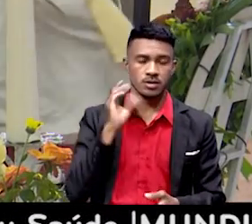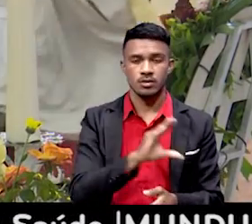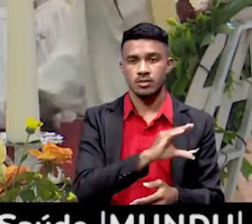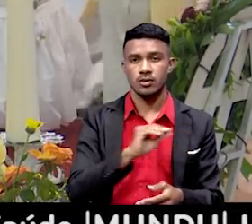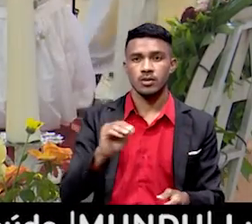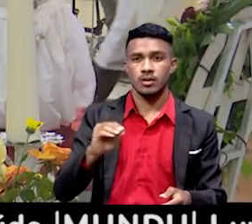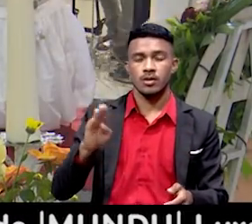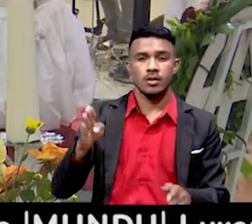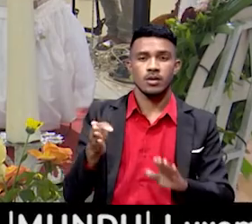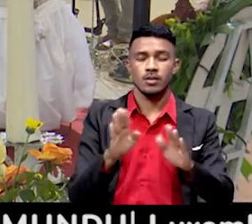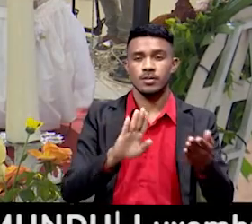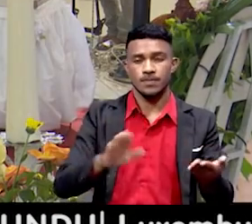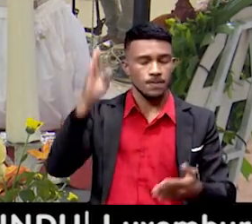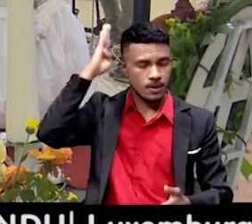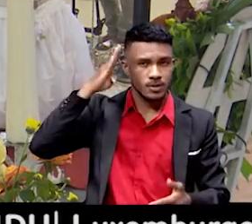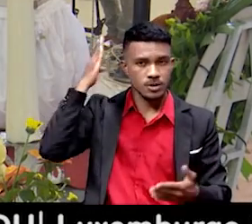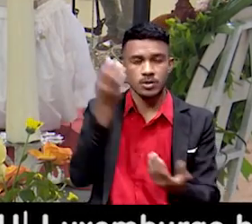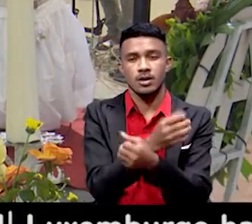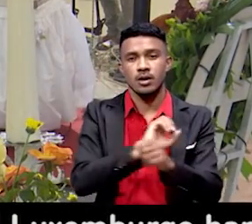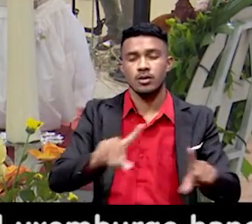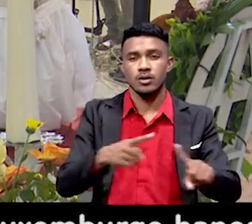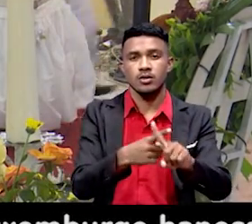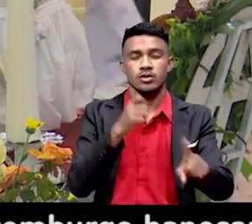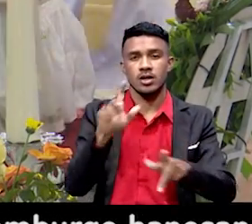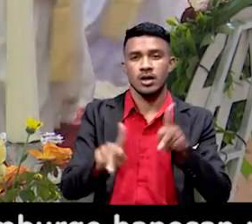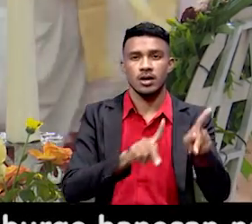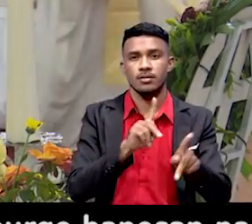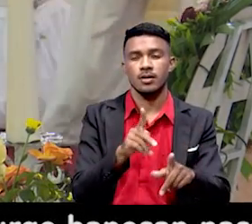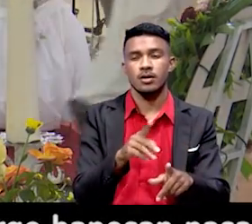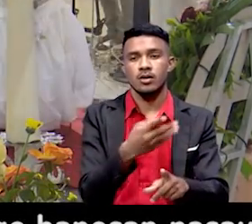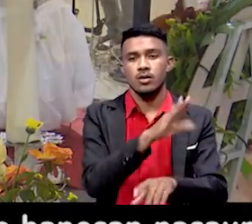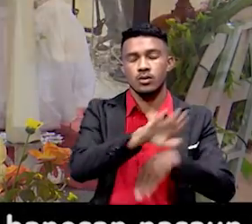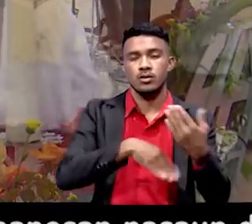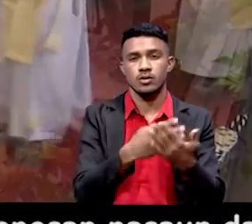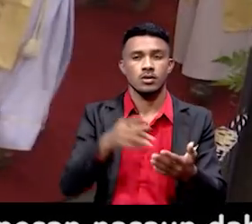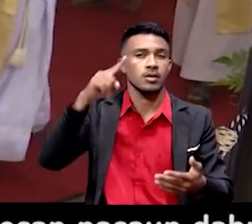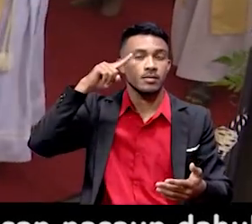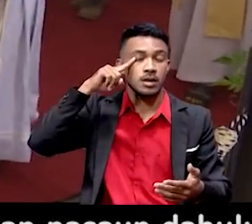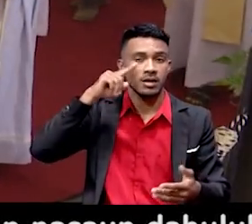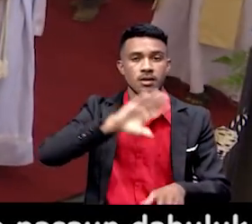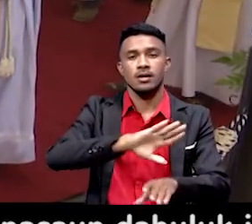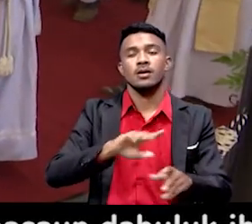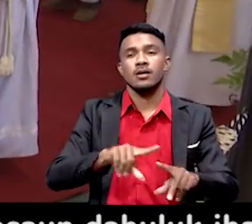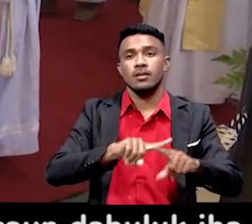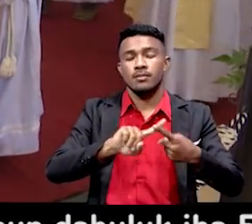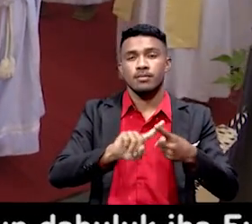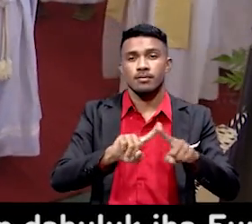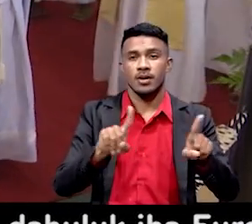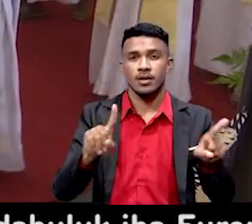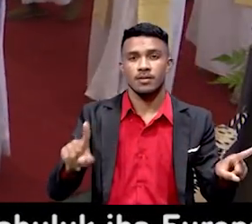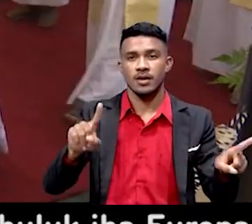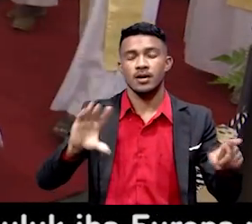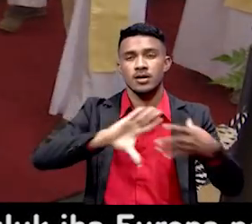lolon lakon dunikona husi sarani Katoliku nia matan. Mai be memoria no historia fura